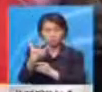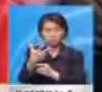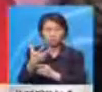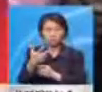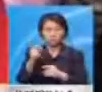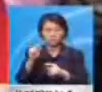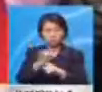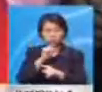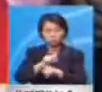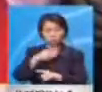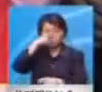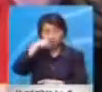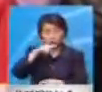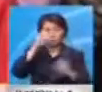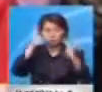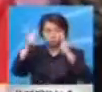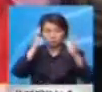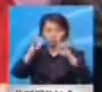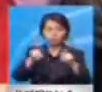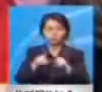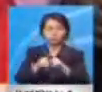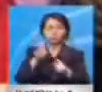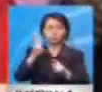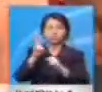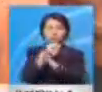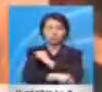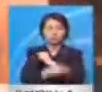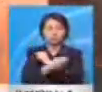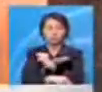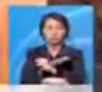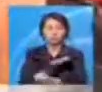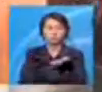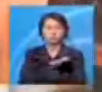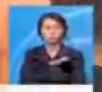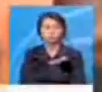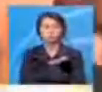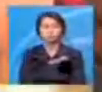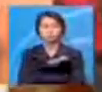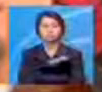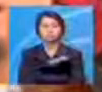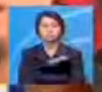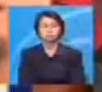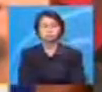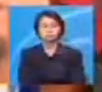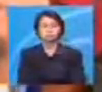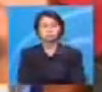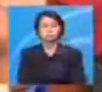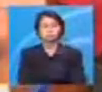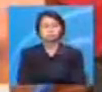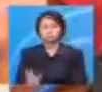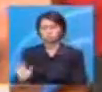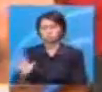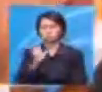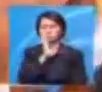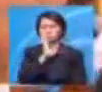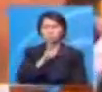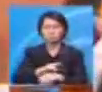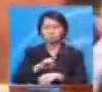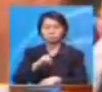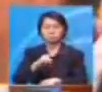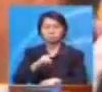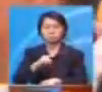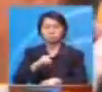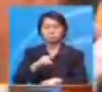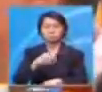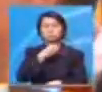are using Thailand and Malaysia as second country Beliau berkata demikian di Hutan Melintang